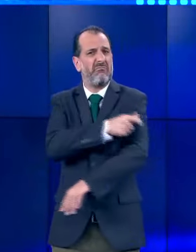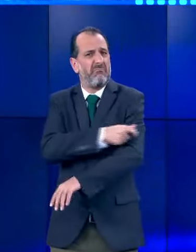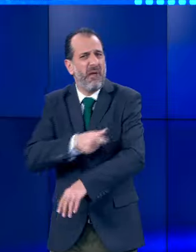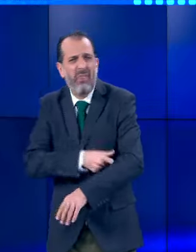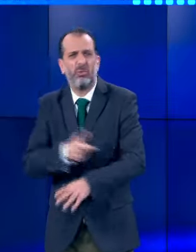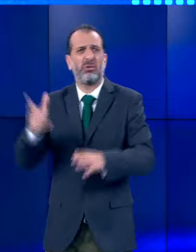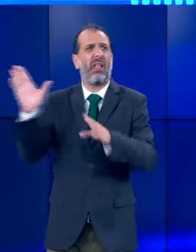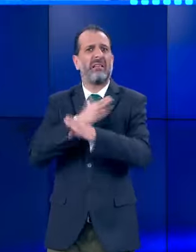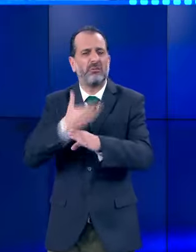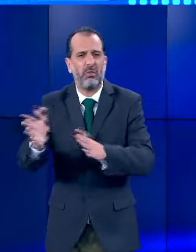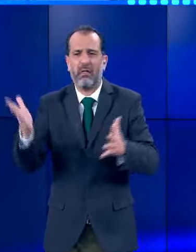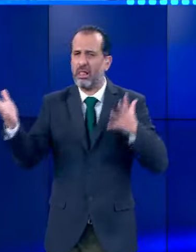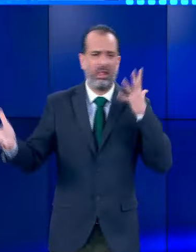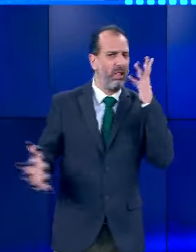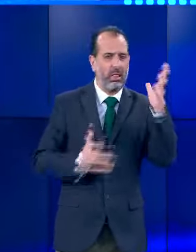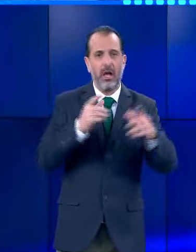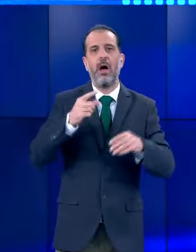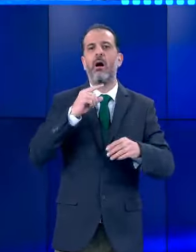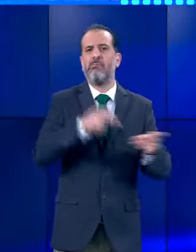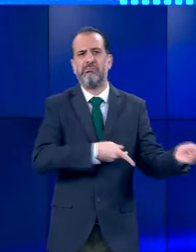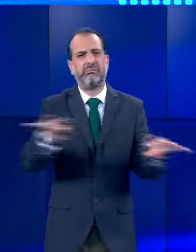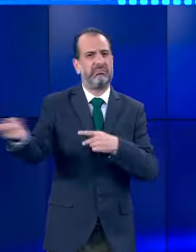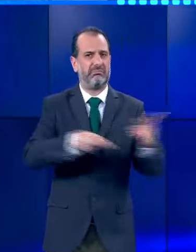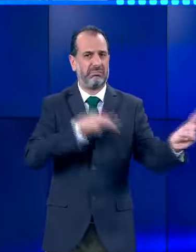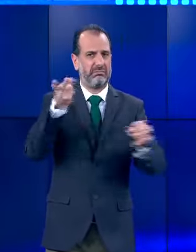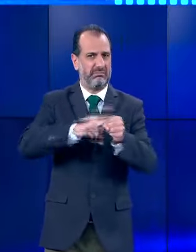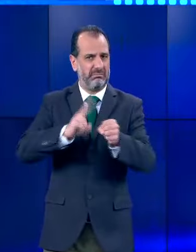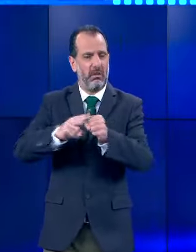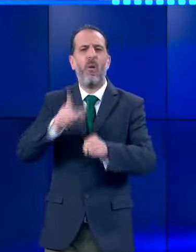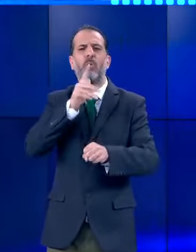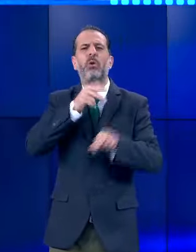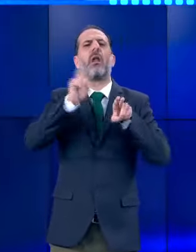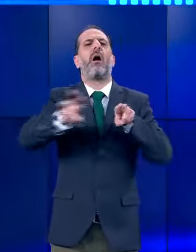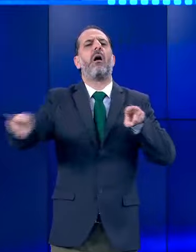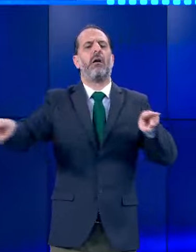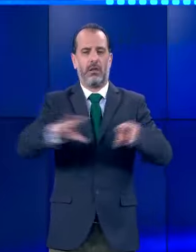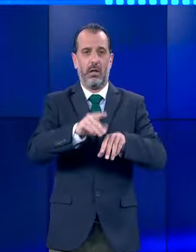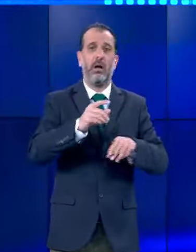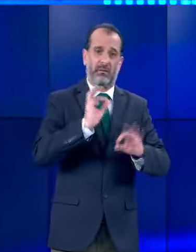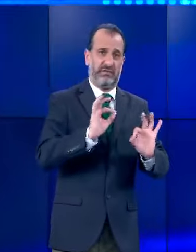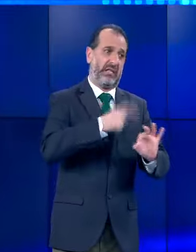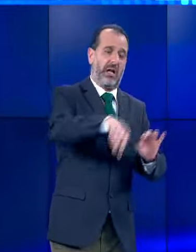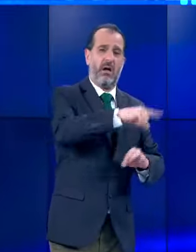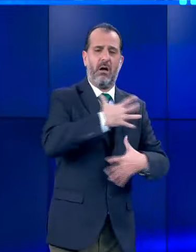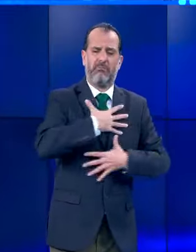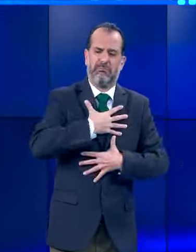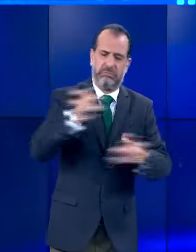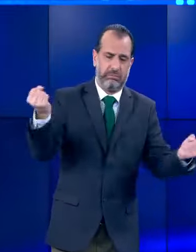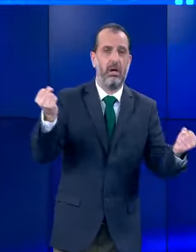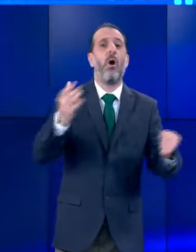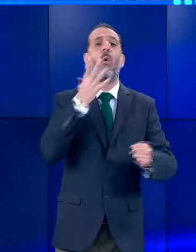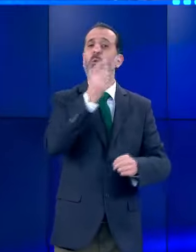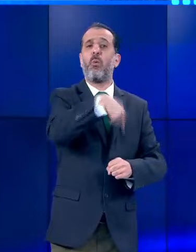ό,τι απέμεινε όρθιο. Οι σωροί μεταφέρονται στα πρόχειρα νεκροτομεία που έχουν στηθεί. Η οργή και ο πόνος ξεχυλίζουν, καθώς οι